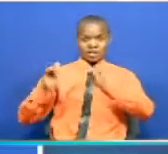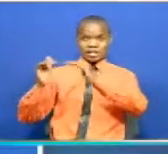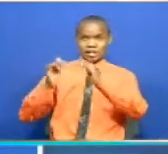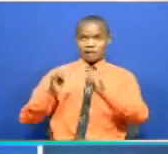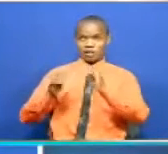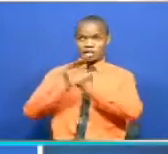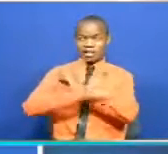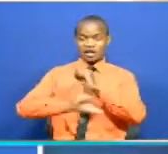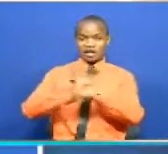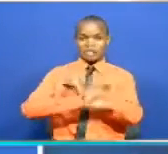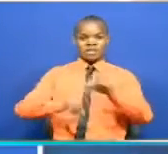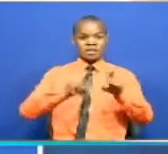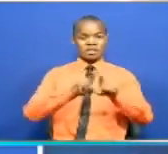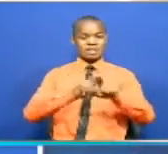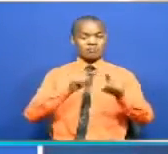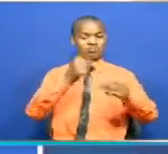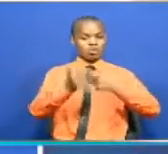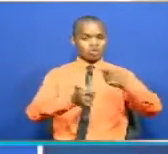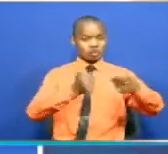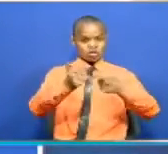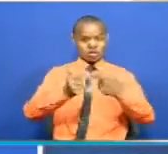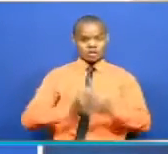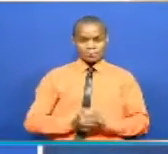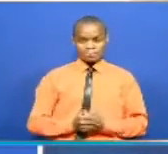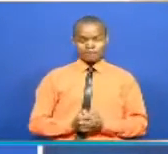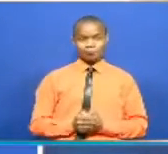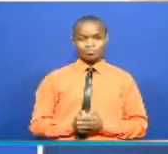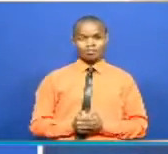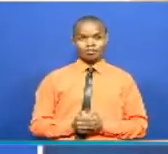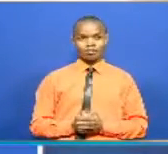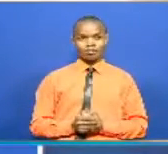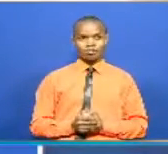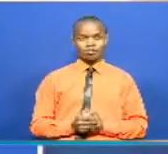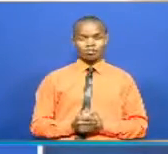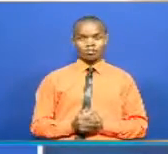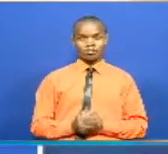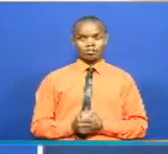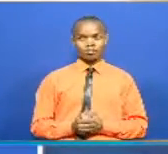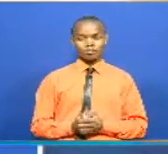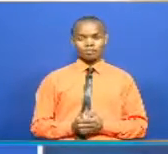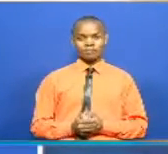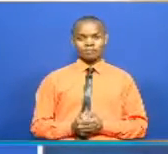hapa nchini vingali vikiendelea. Ben Chumba, Darubini ya Channel 1.